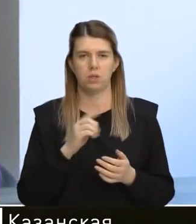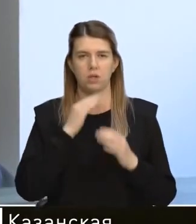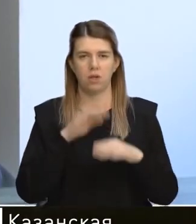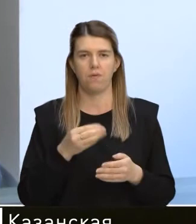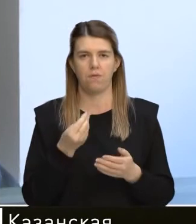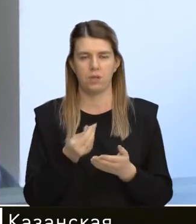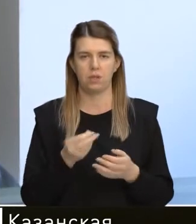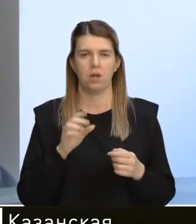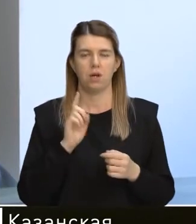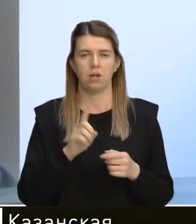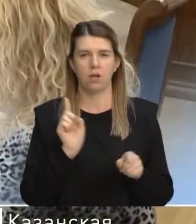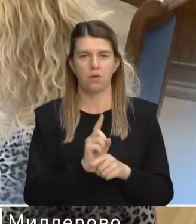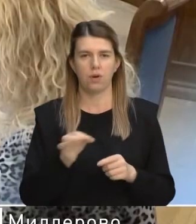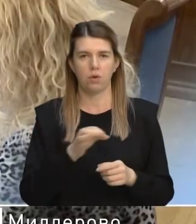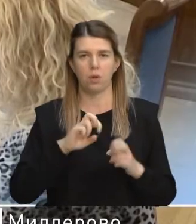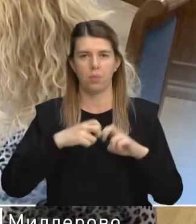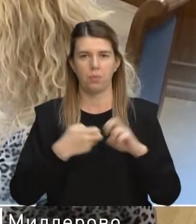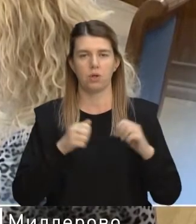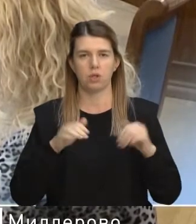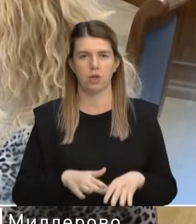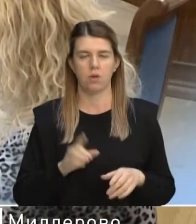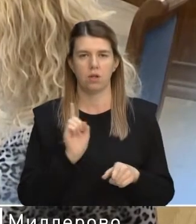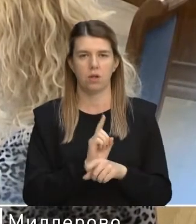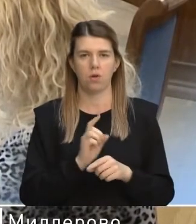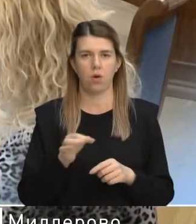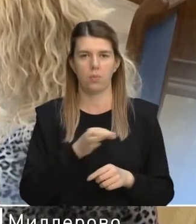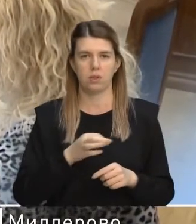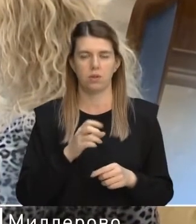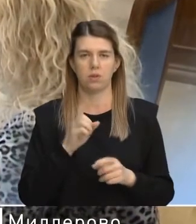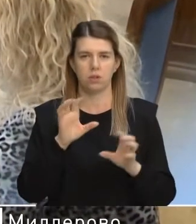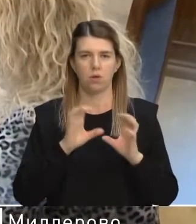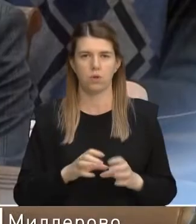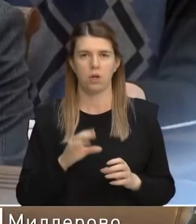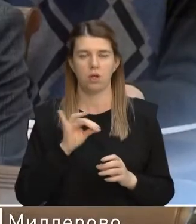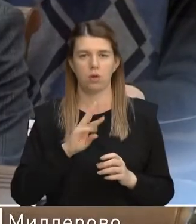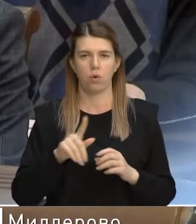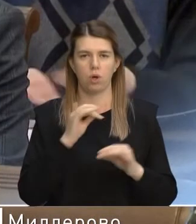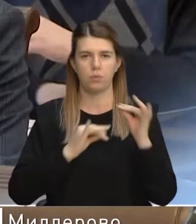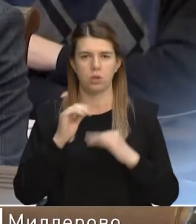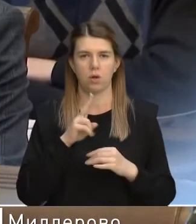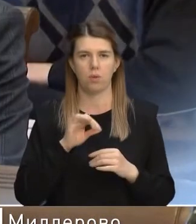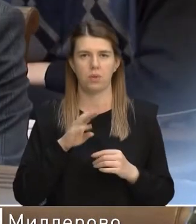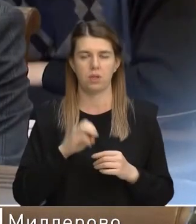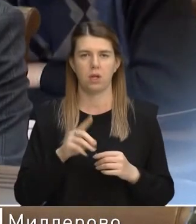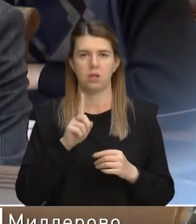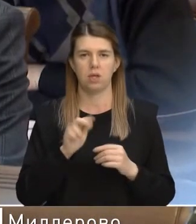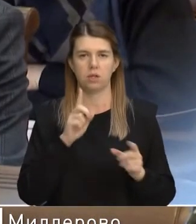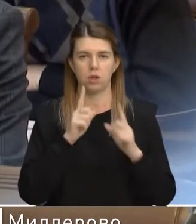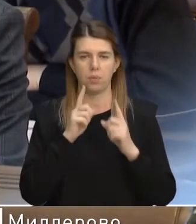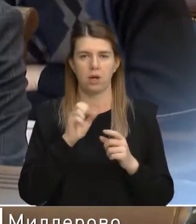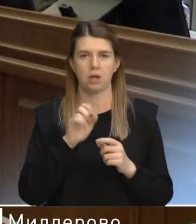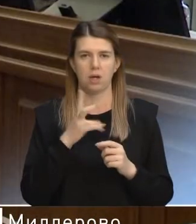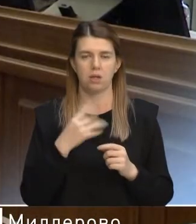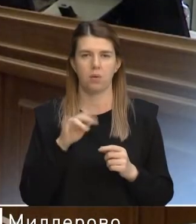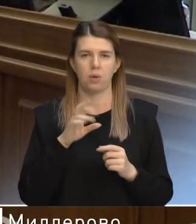достаточного финансирования. В ряде регионов проблему решают на основании областных законов. По итогам обсуждения комитет Заксобрания по